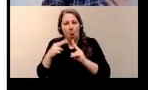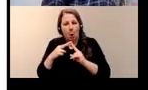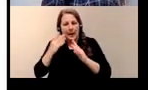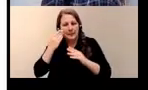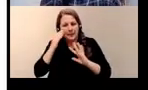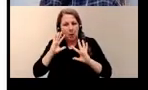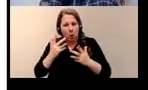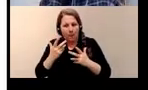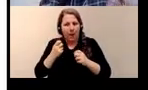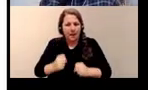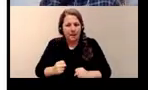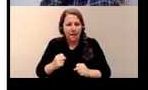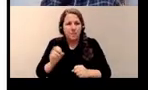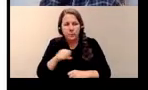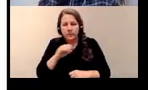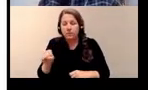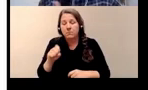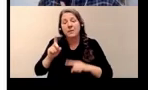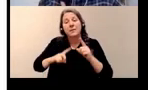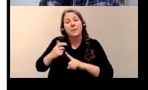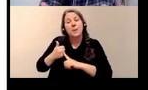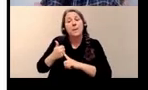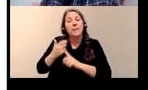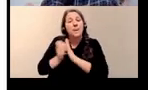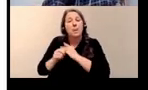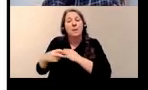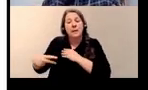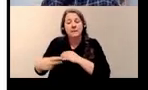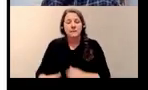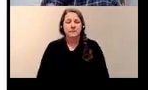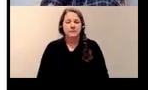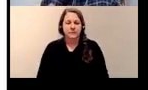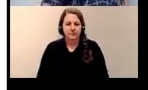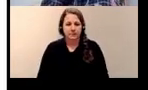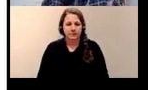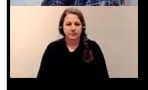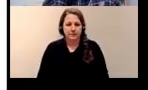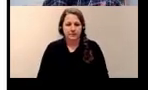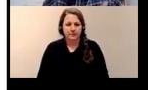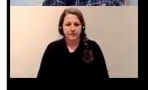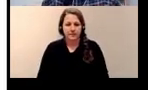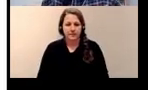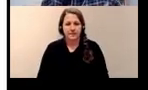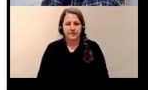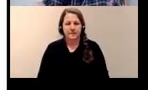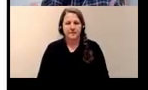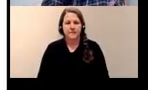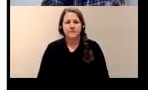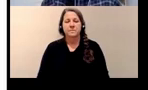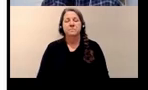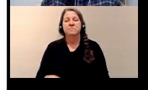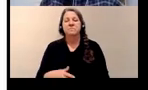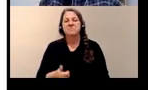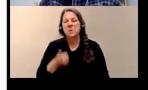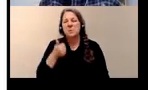de leur capacité, disons, à diagnostiquer les différentes pannes et également, typiquement pour la